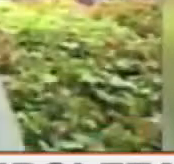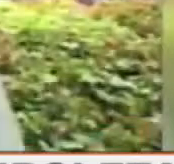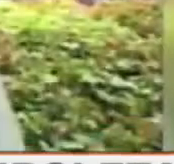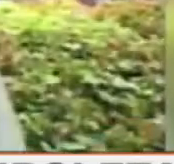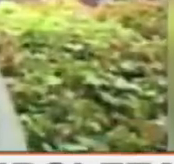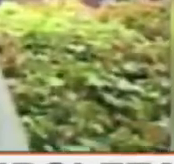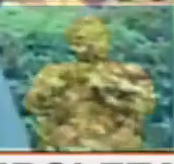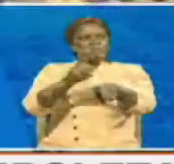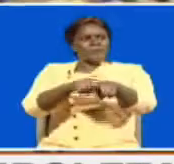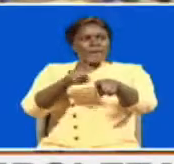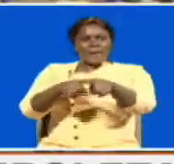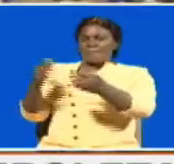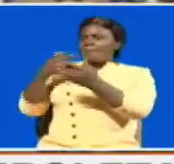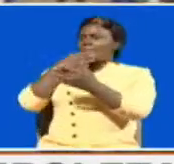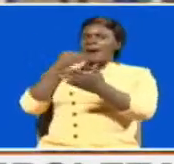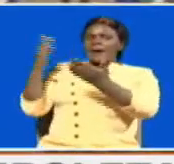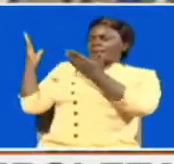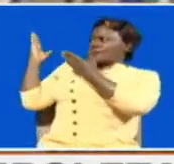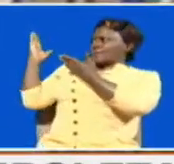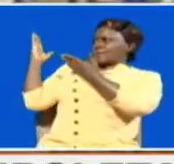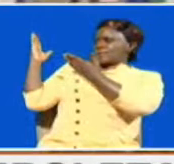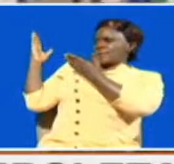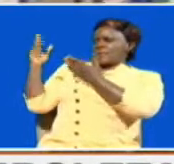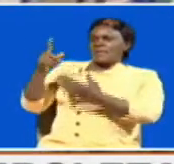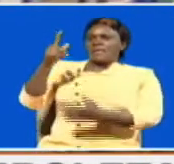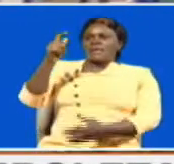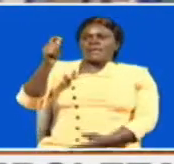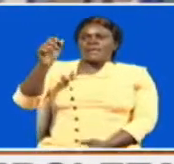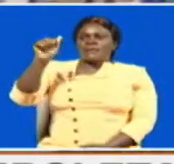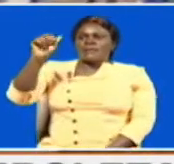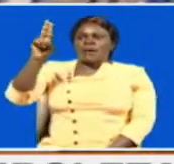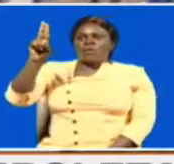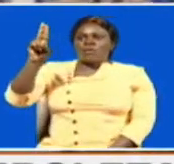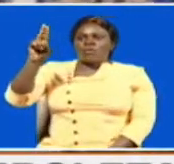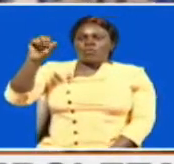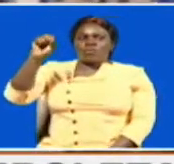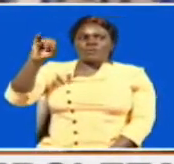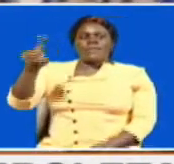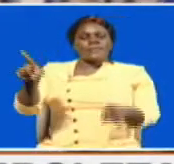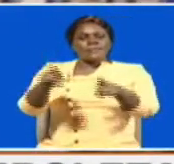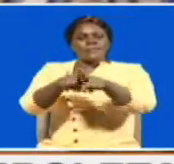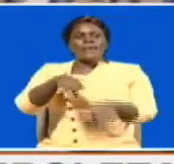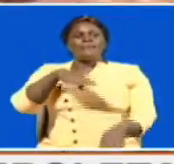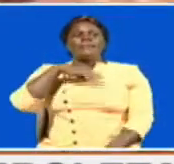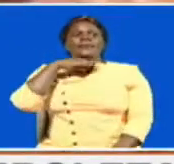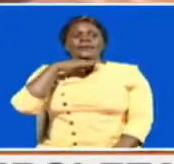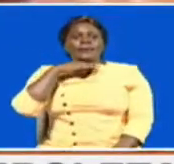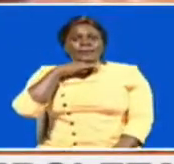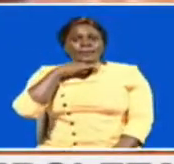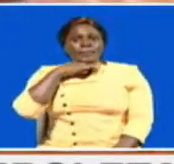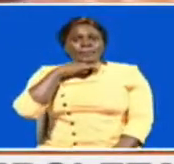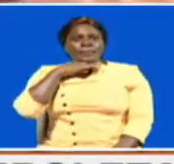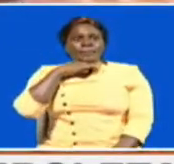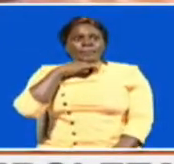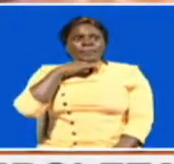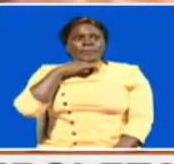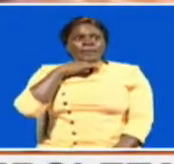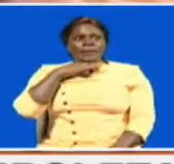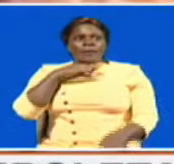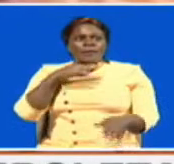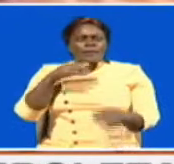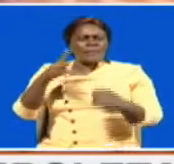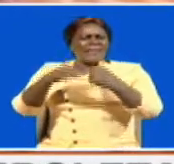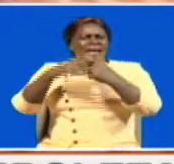Wakati huo huo mtayarishaji maarufu wa vipindi vya televisheni Kibwana Onguso pia ameaga dunia. Waliozaliwa miaka